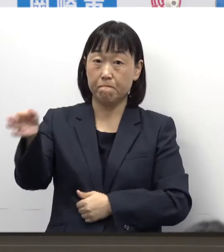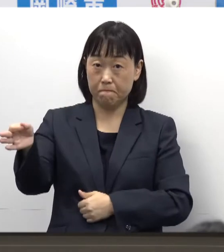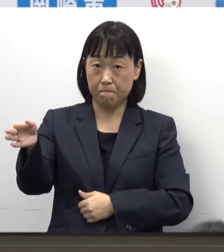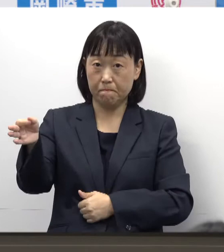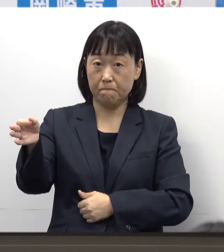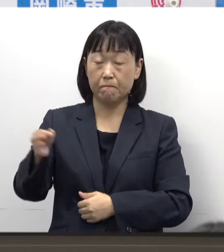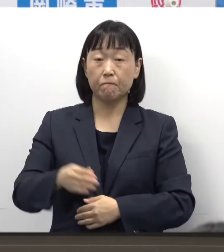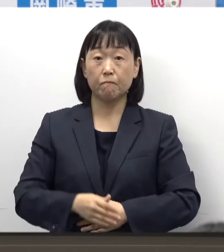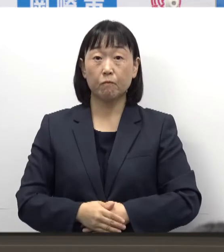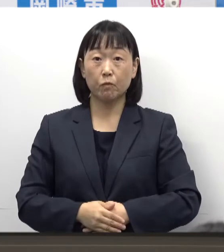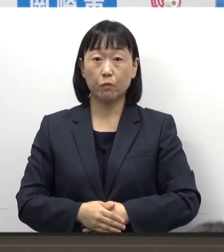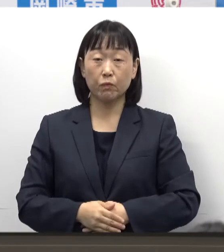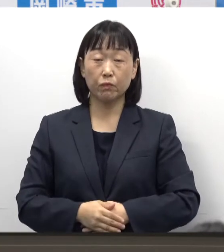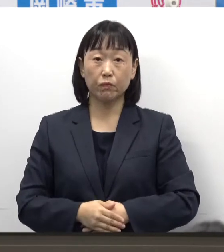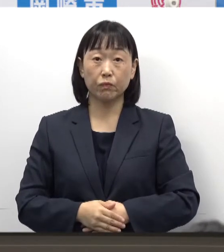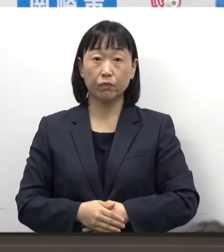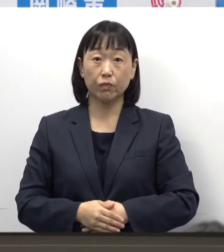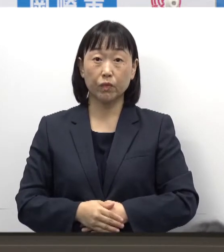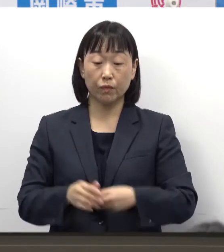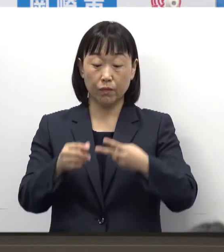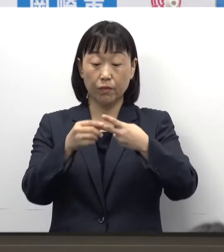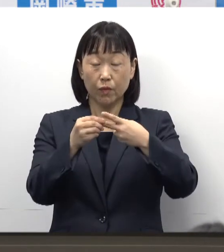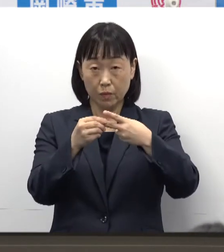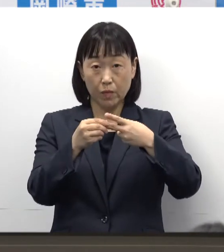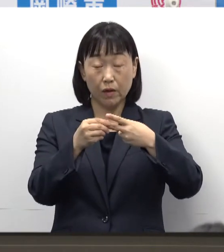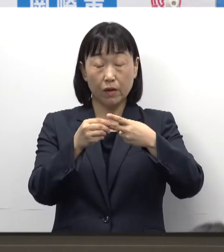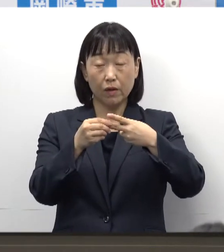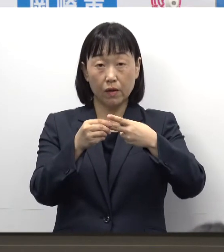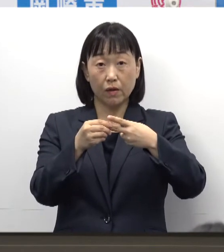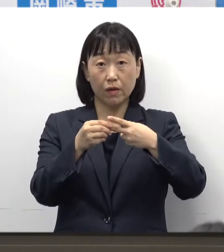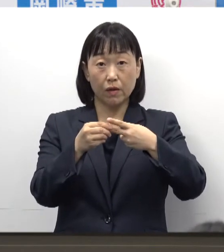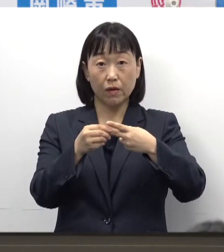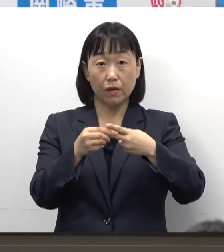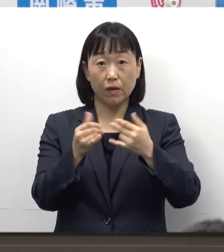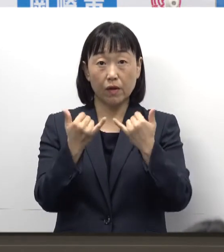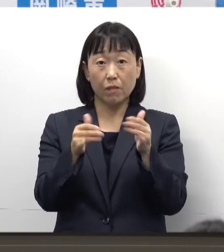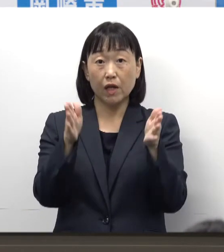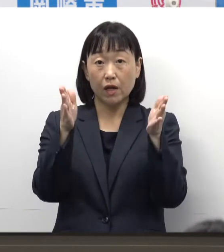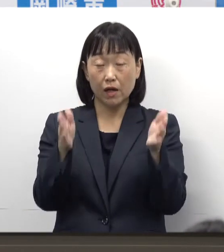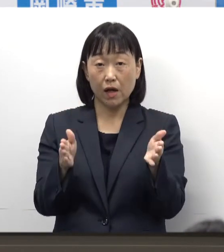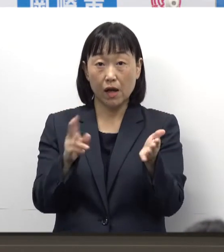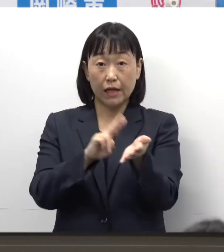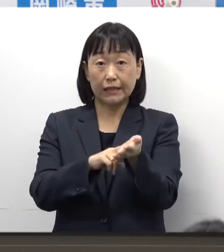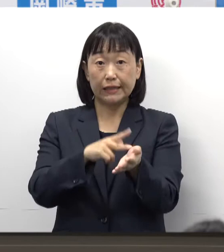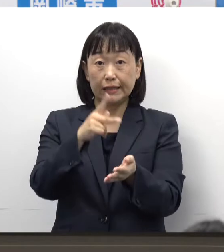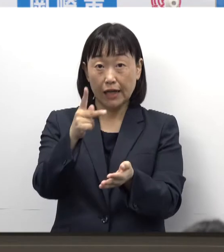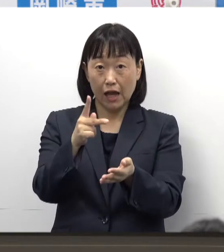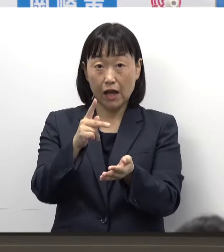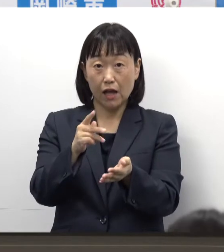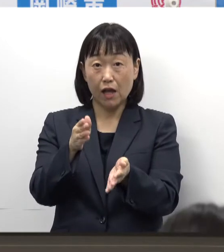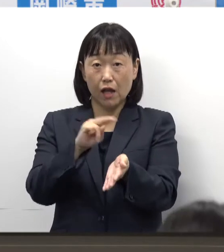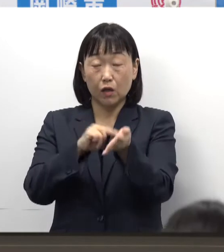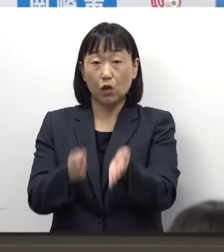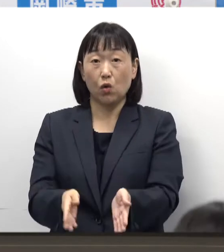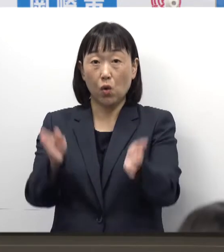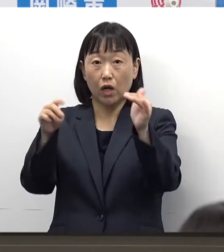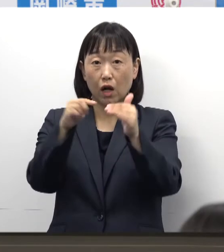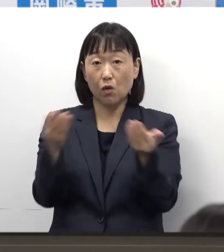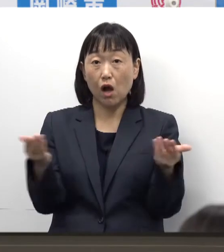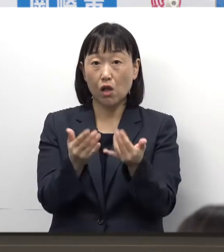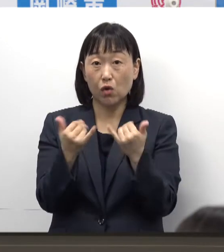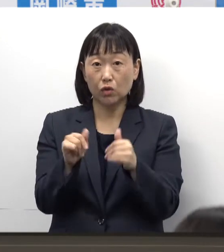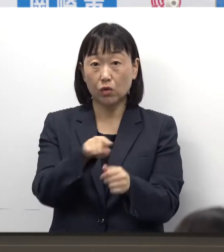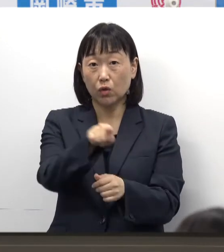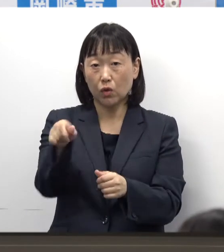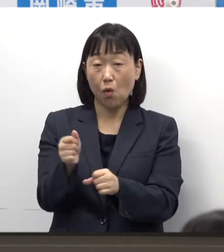ます次に2番目民間医科医療機関の従事者への応援